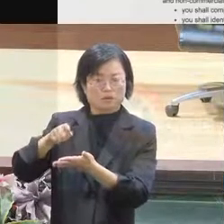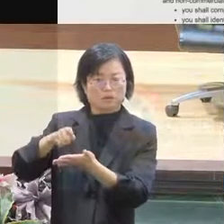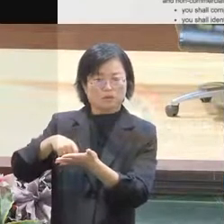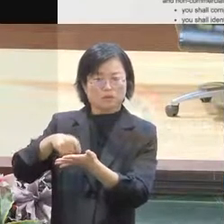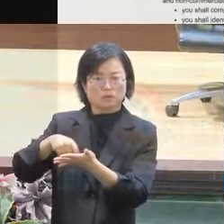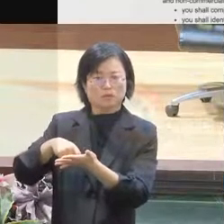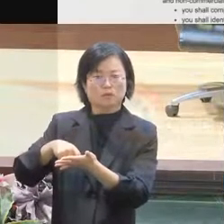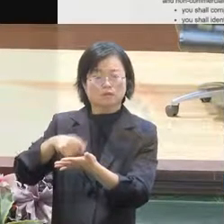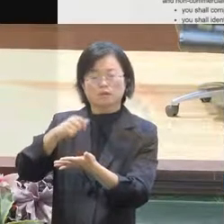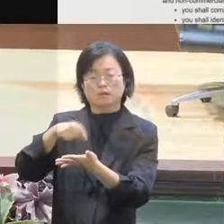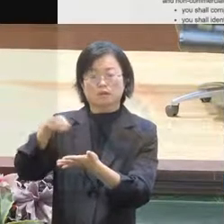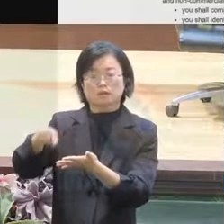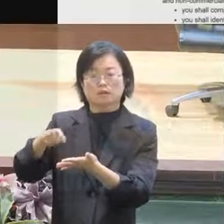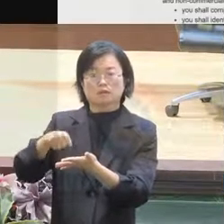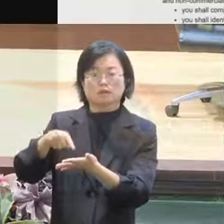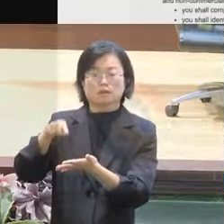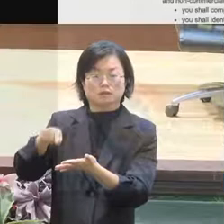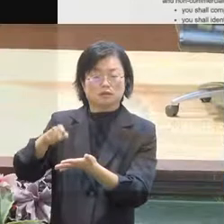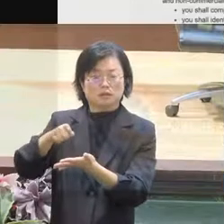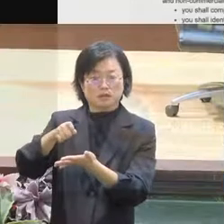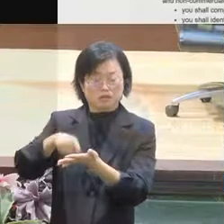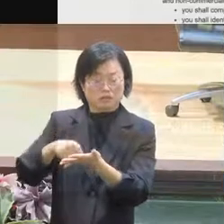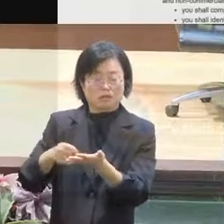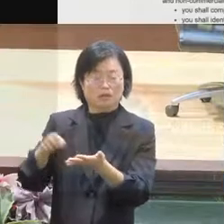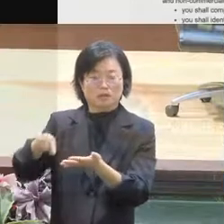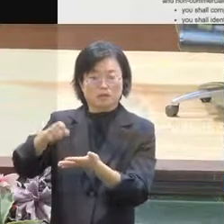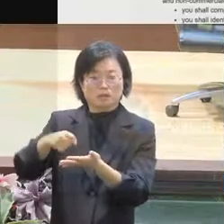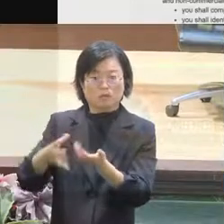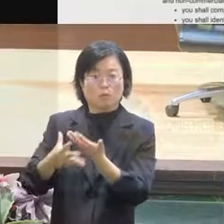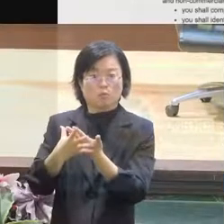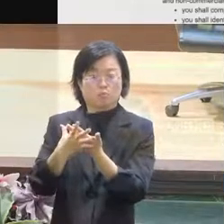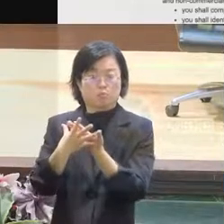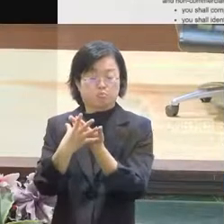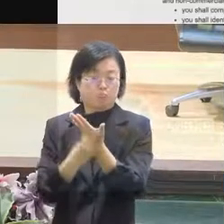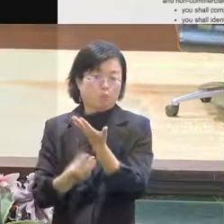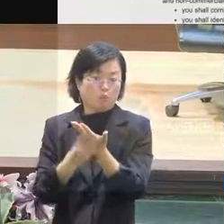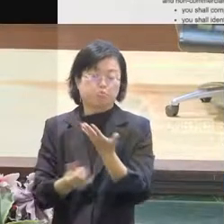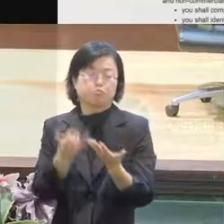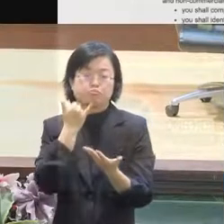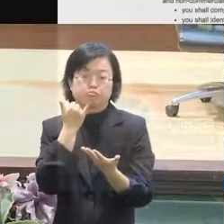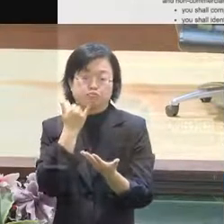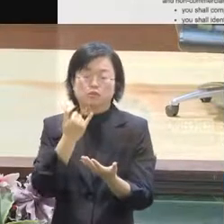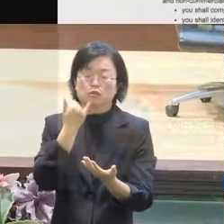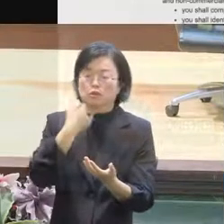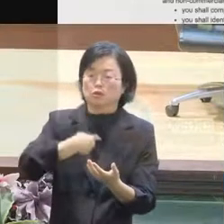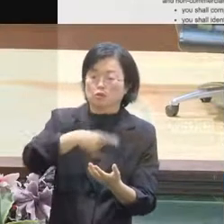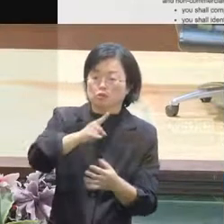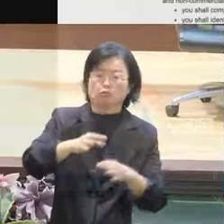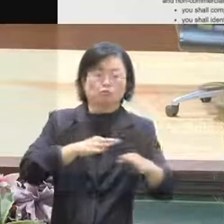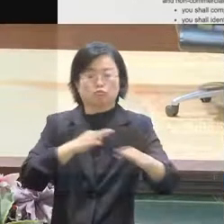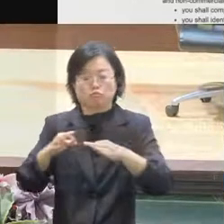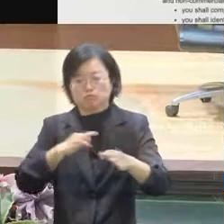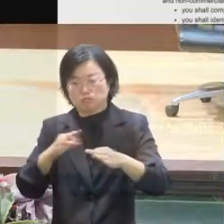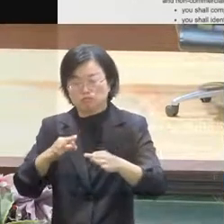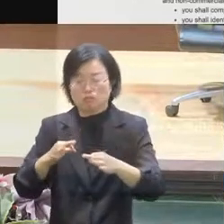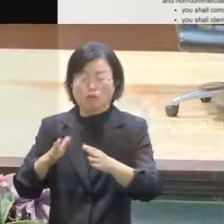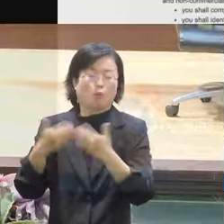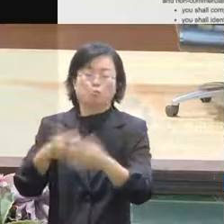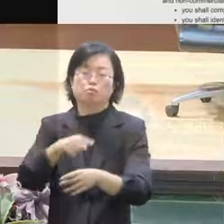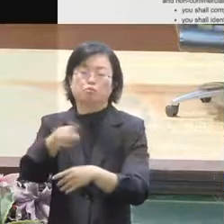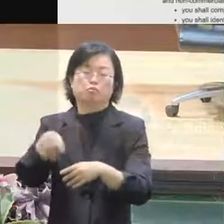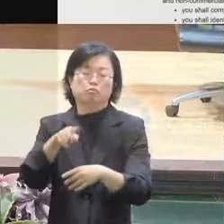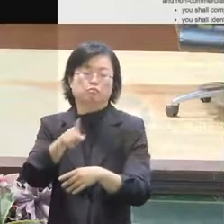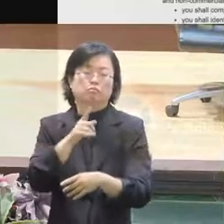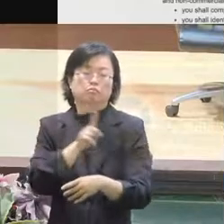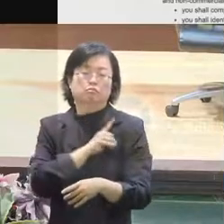作商业和非商业性用途。所以这个授权呢是非常的宽松的，它是我们认为它是一个开放的授权。那